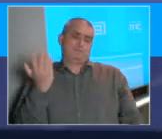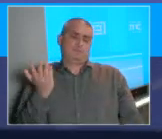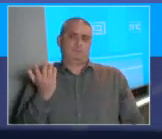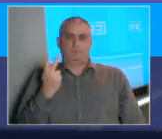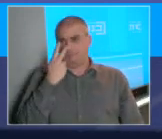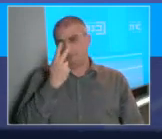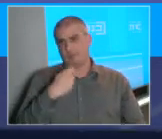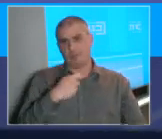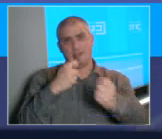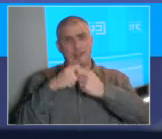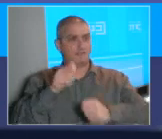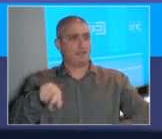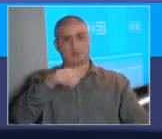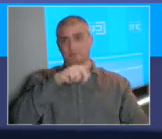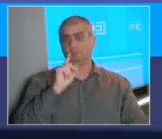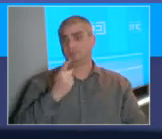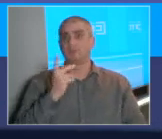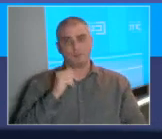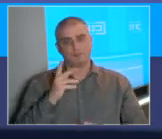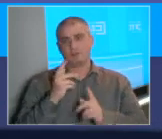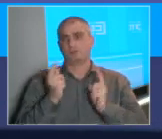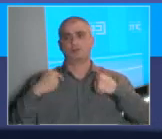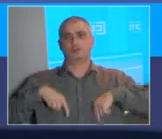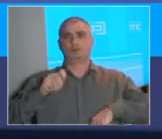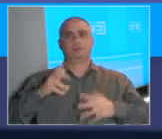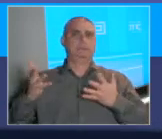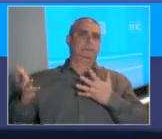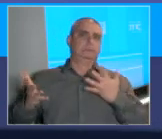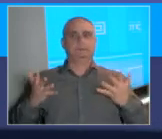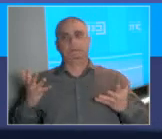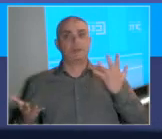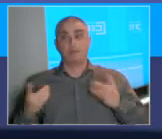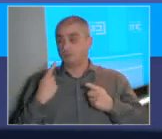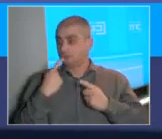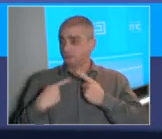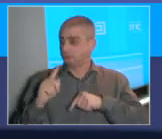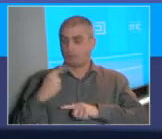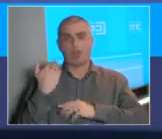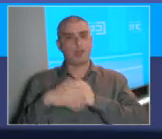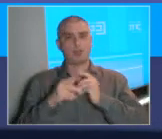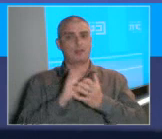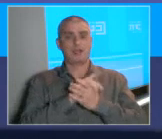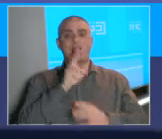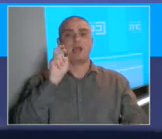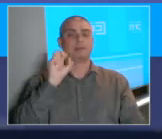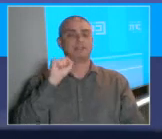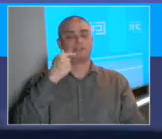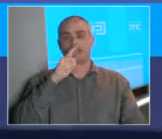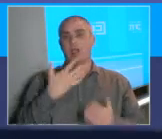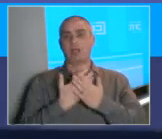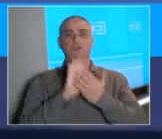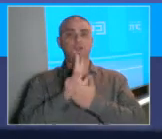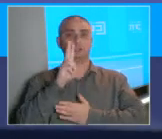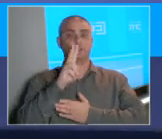לזה רוב מבחינת חברי הכנסת. ובעצם הדבר היה מציב את יושב ראש הכנסת באיזושהי דילמה. בשעה האחרונה מפרסם עמיתנו עמית סגל בחדשות